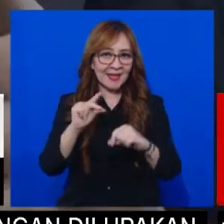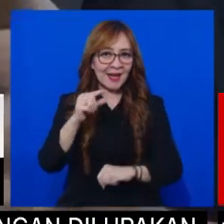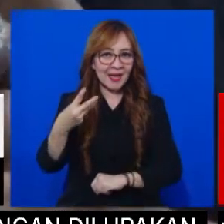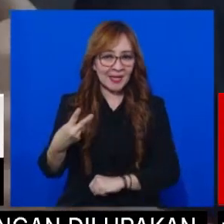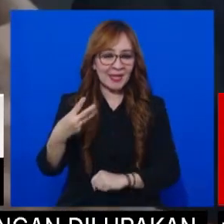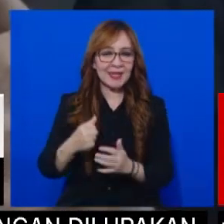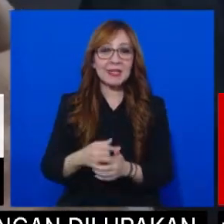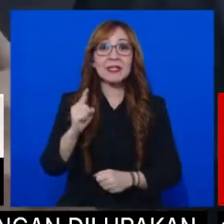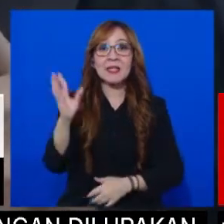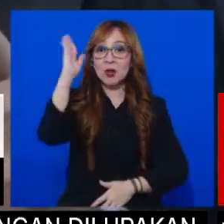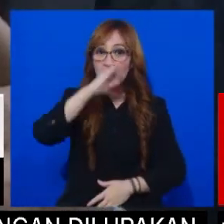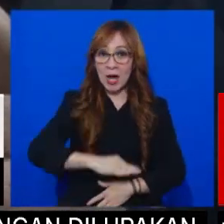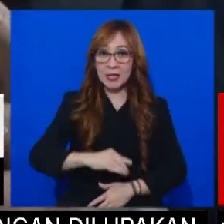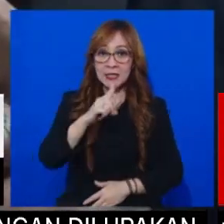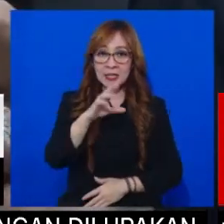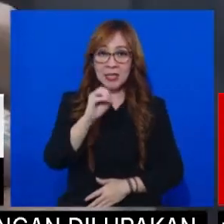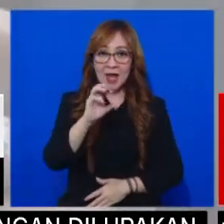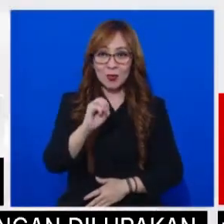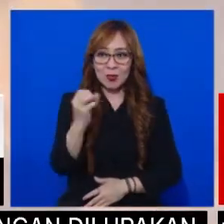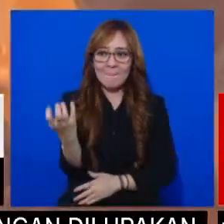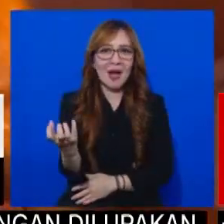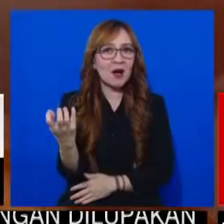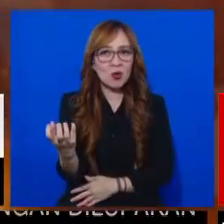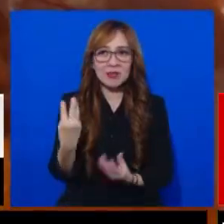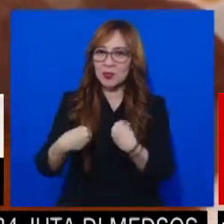menjual 100 porsi bakso.